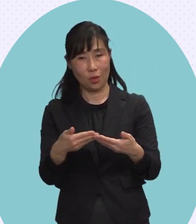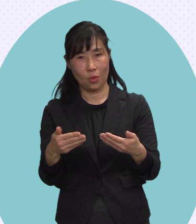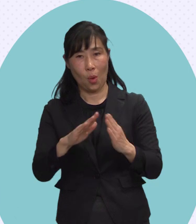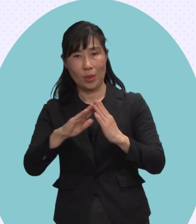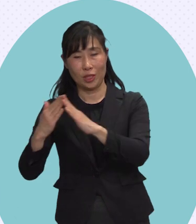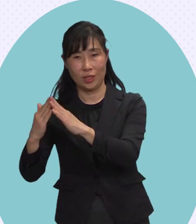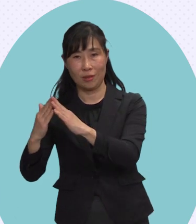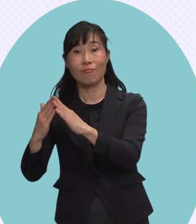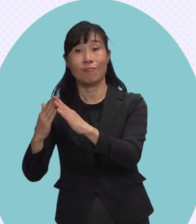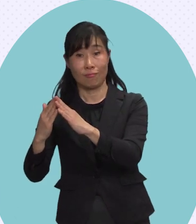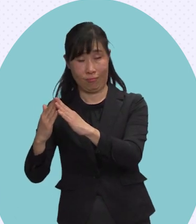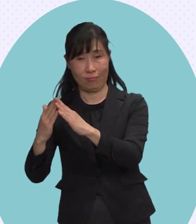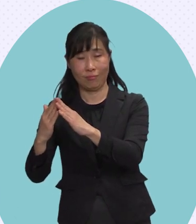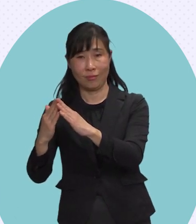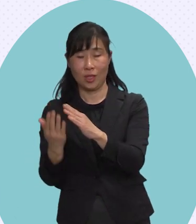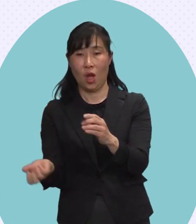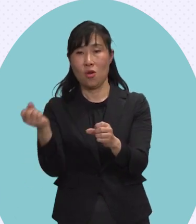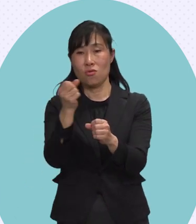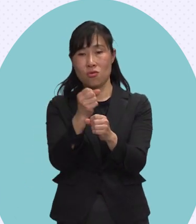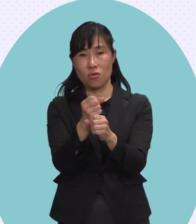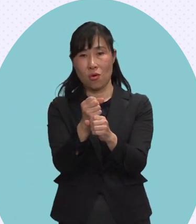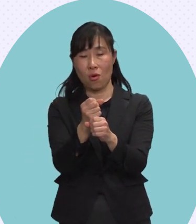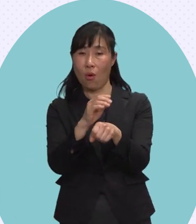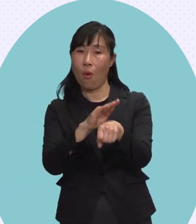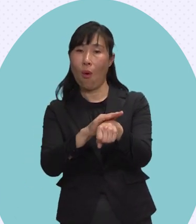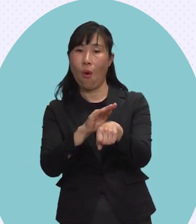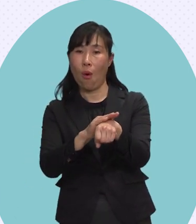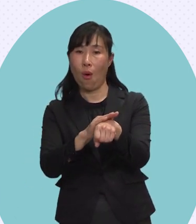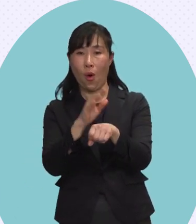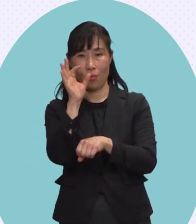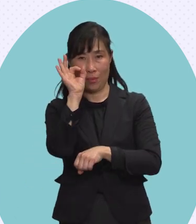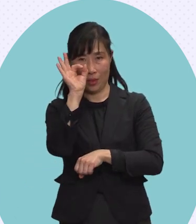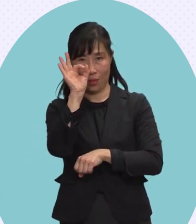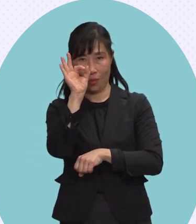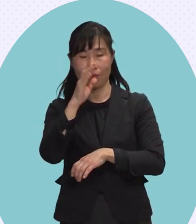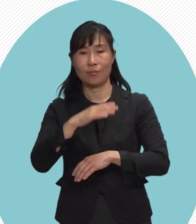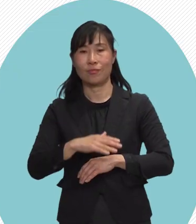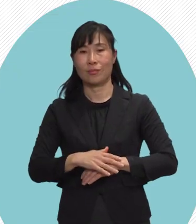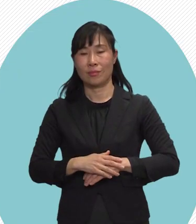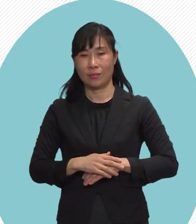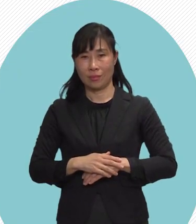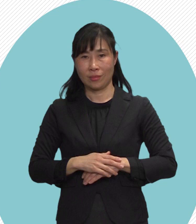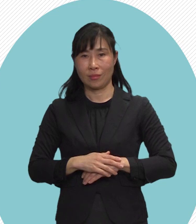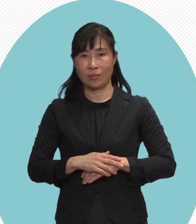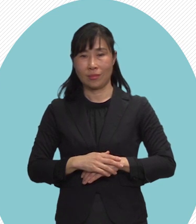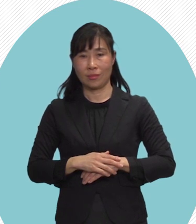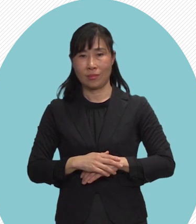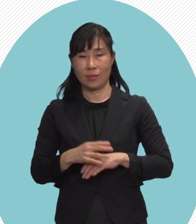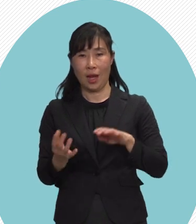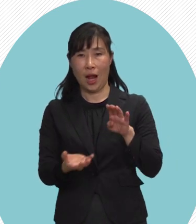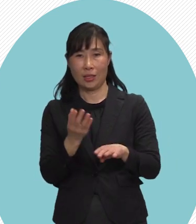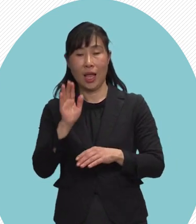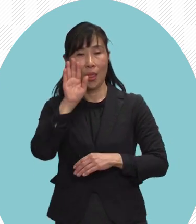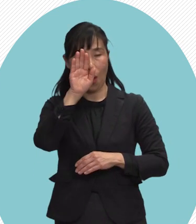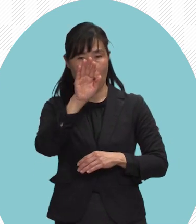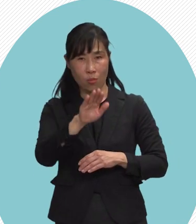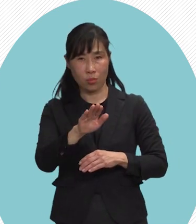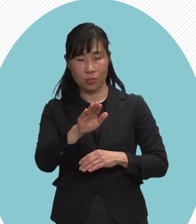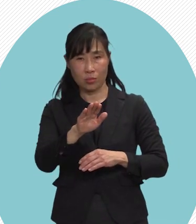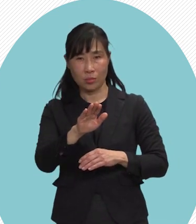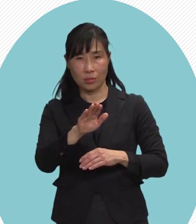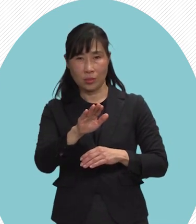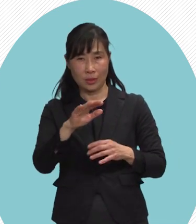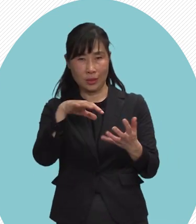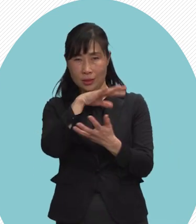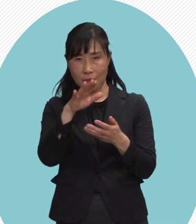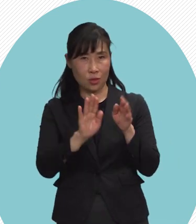用、町に分けて復興の進み方を見ていきましょう。発災後、区は速やかに被